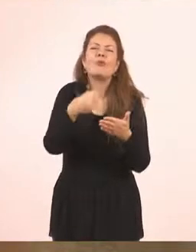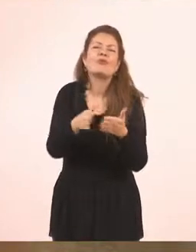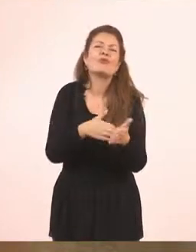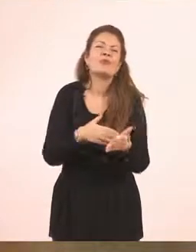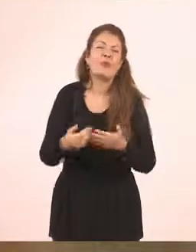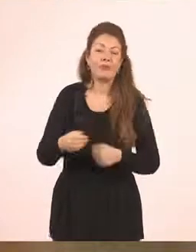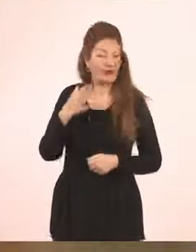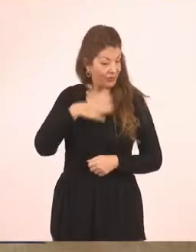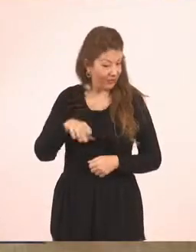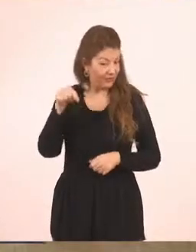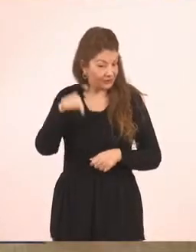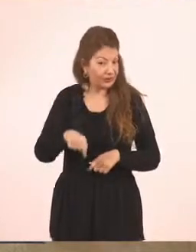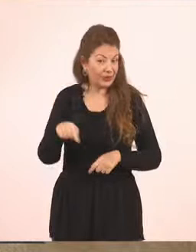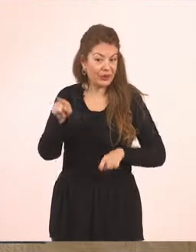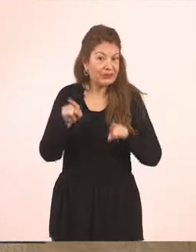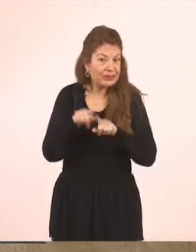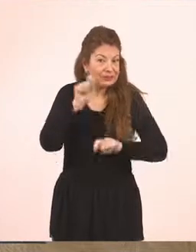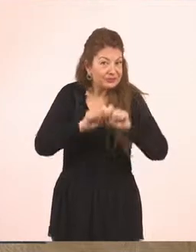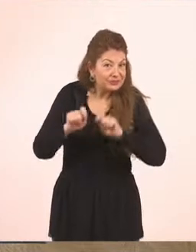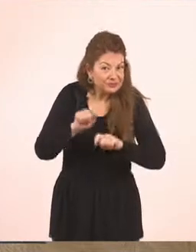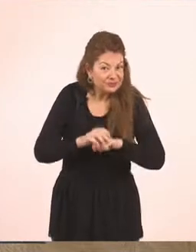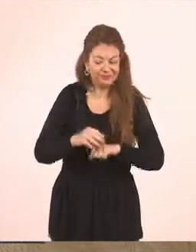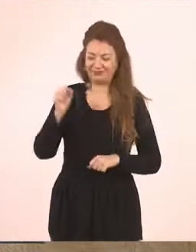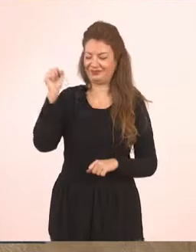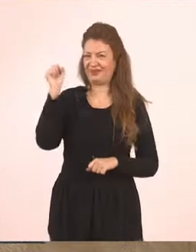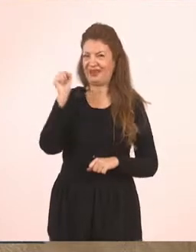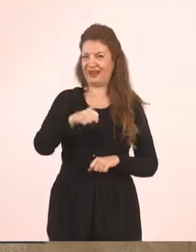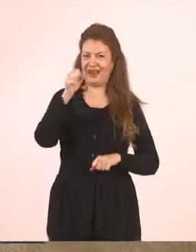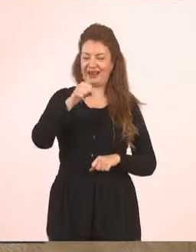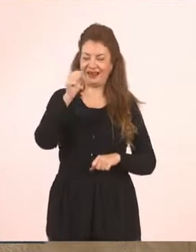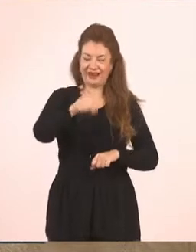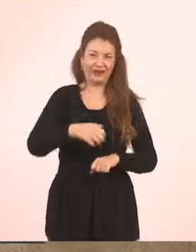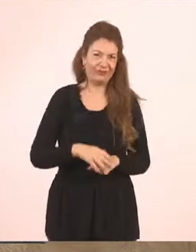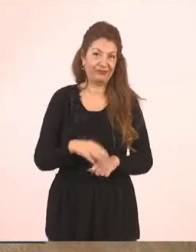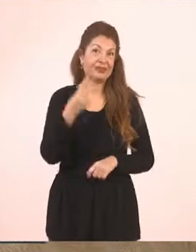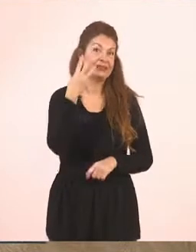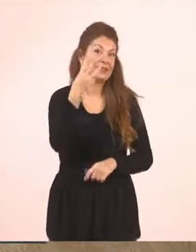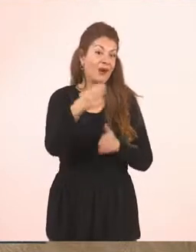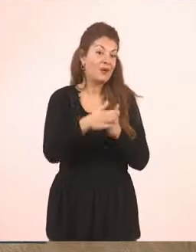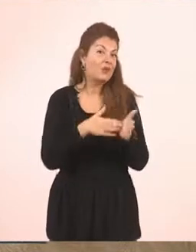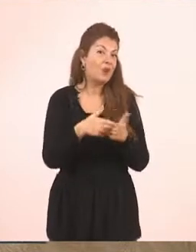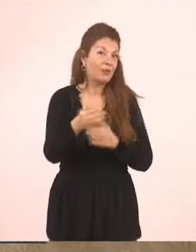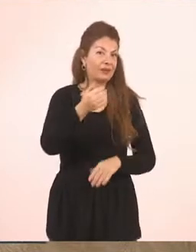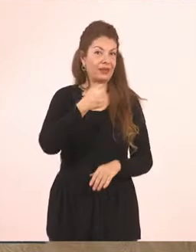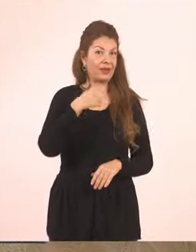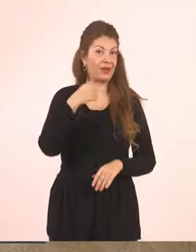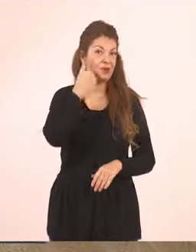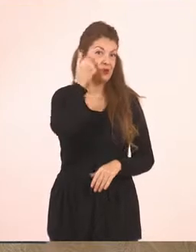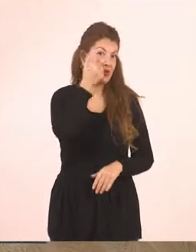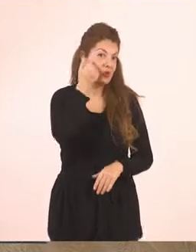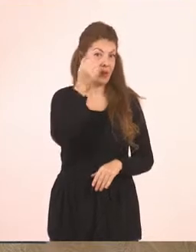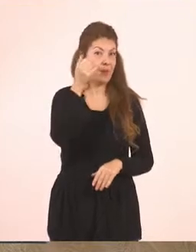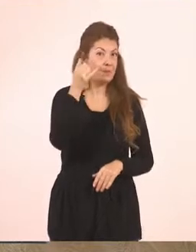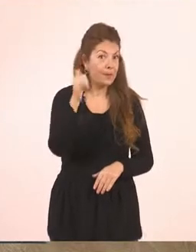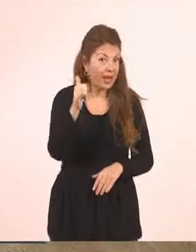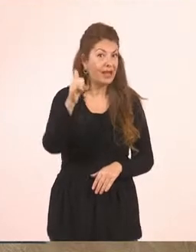πάμε. Λοιπόν, έχουμε τα τρία πρωτεύοντα χρώματα. Το κόκκινο, το μπλε και το